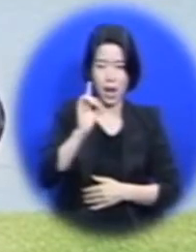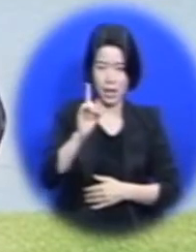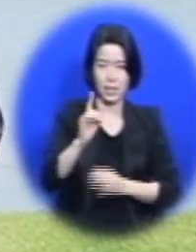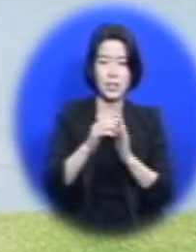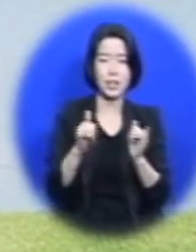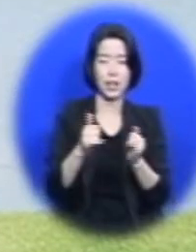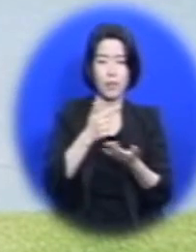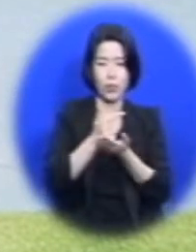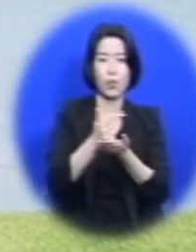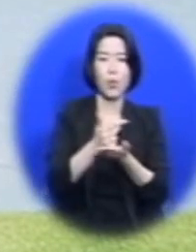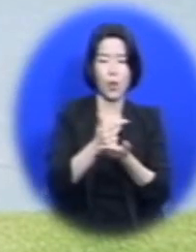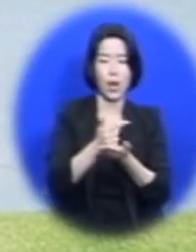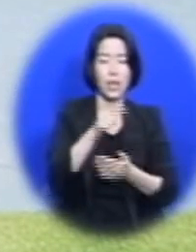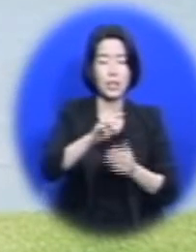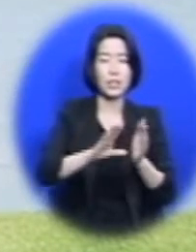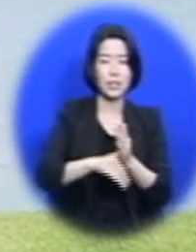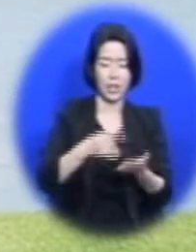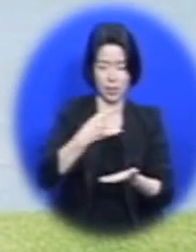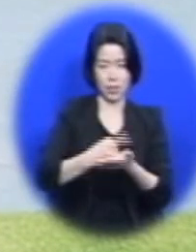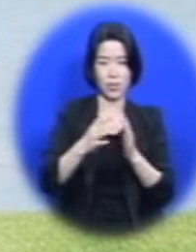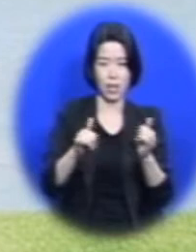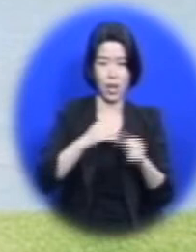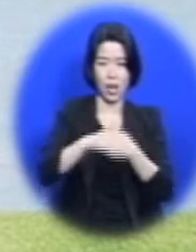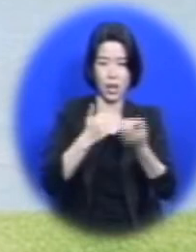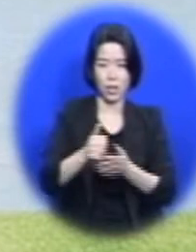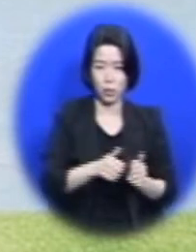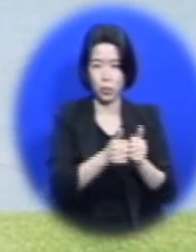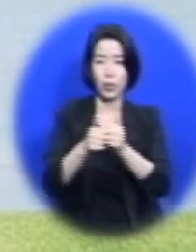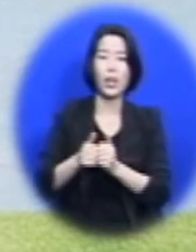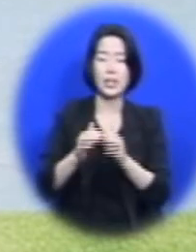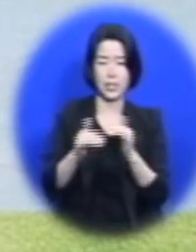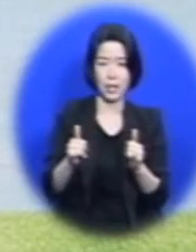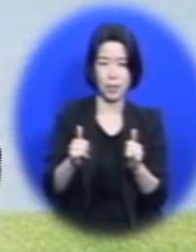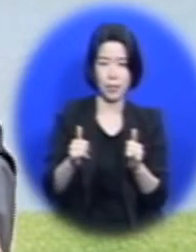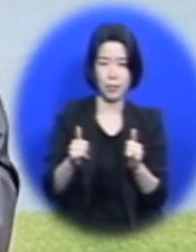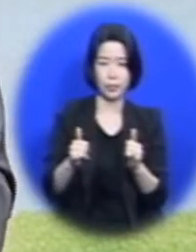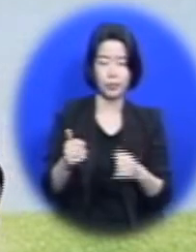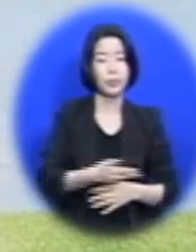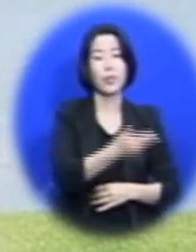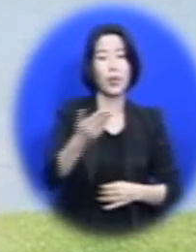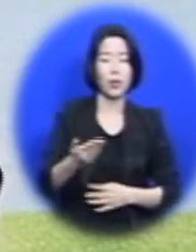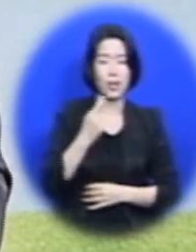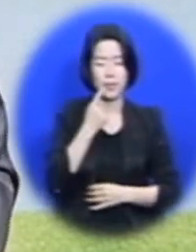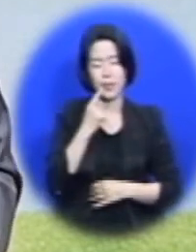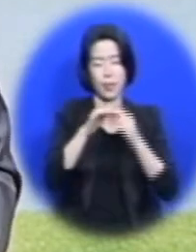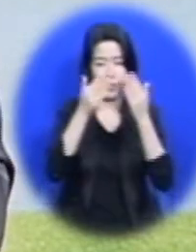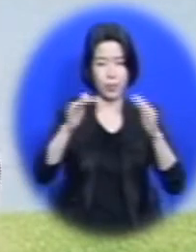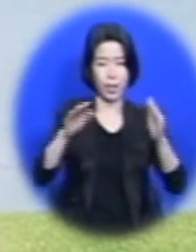노아만큼은 당대의 의인이고 하나님과 동행하는 사람이었다는 겁니다. 여러분, 소돔과 고모라